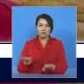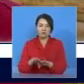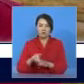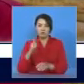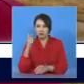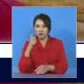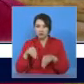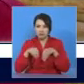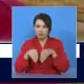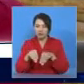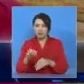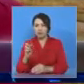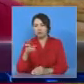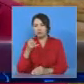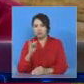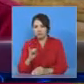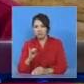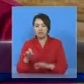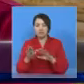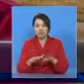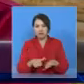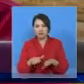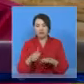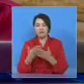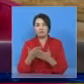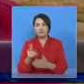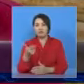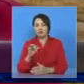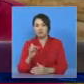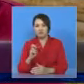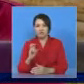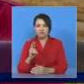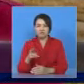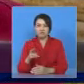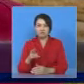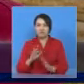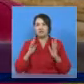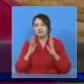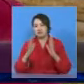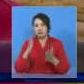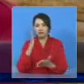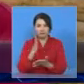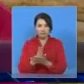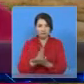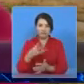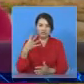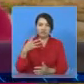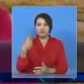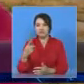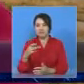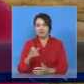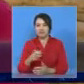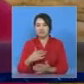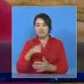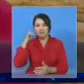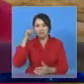улаймыз. Нұрсети дейміз, содан кейін геофизик деген саябақшаның несі бар. 41-де амандық